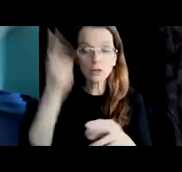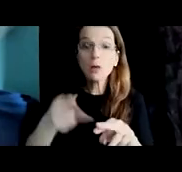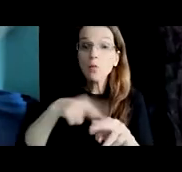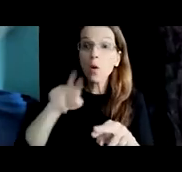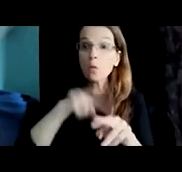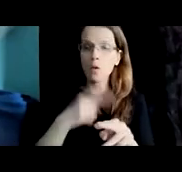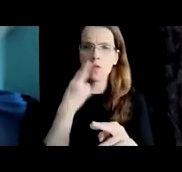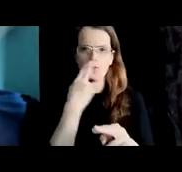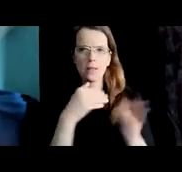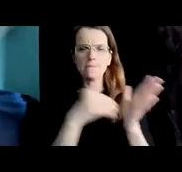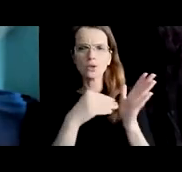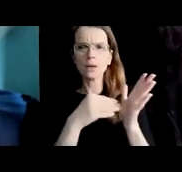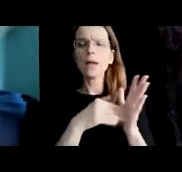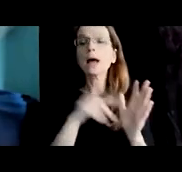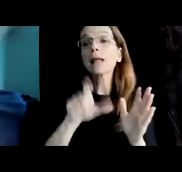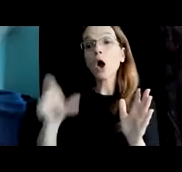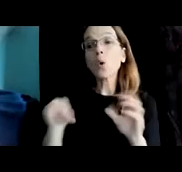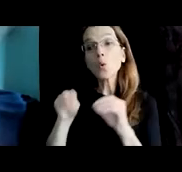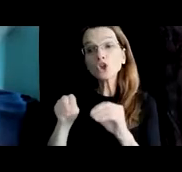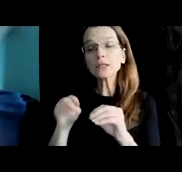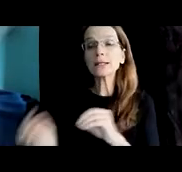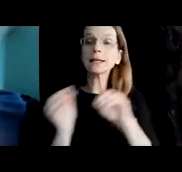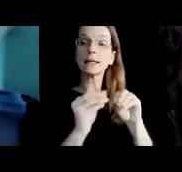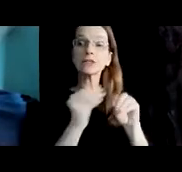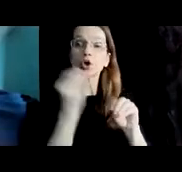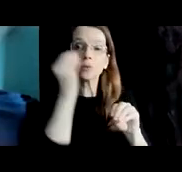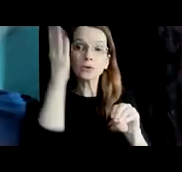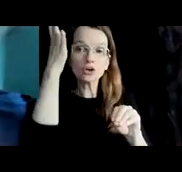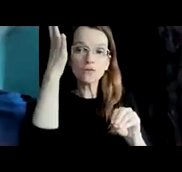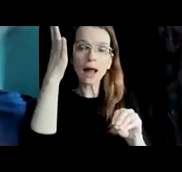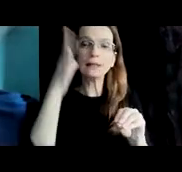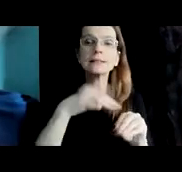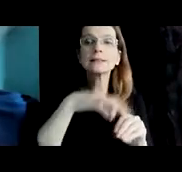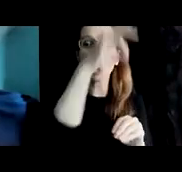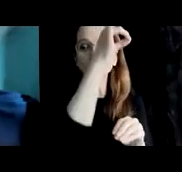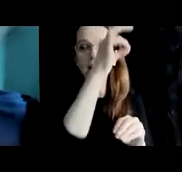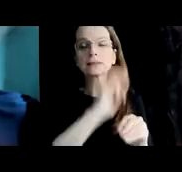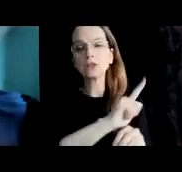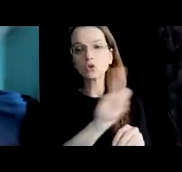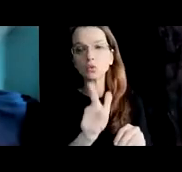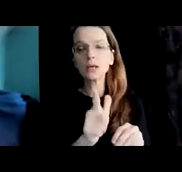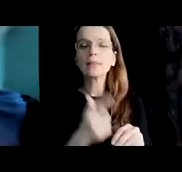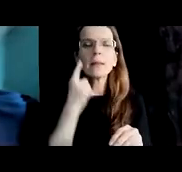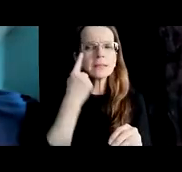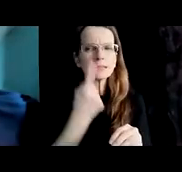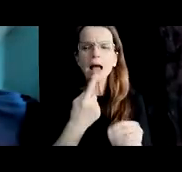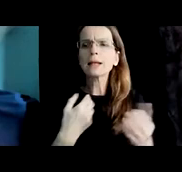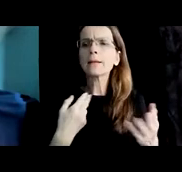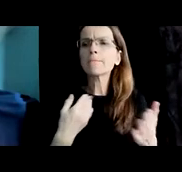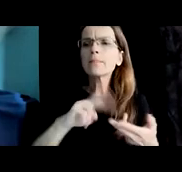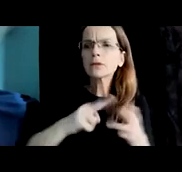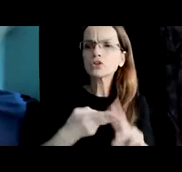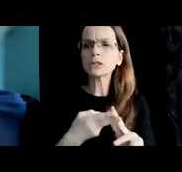potreba učiteljev, izobraževalcev, odraslih in drugih po znanjih, pristopih, vsebinah in vedenju o